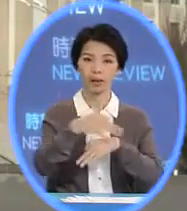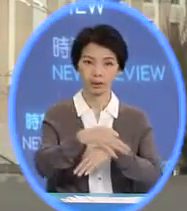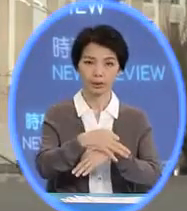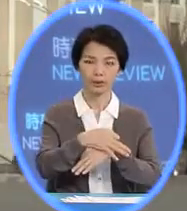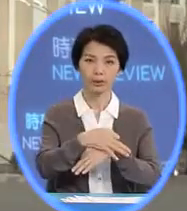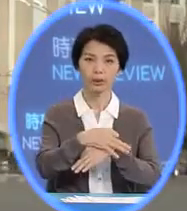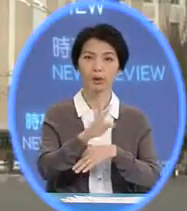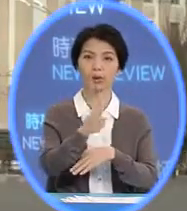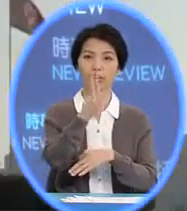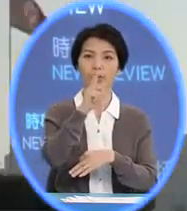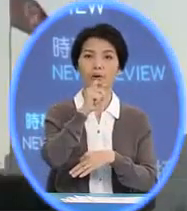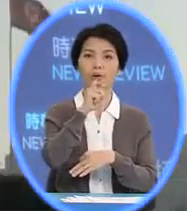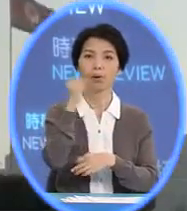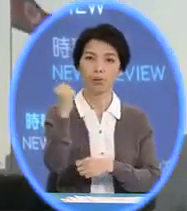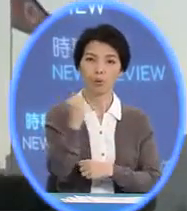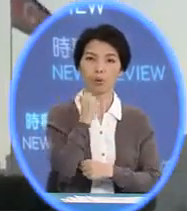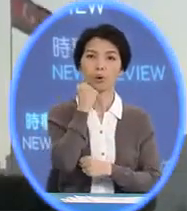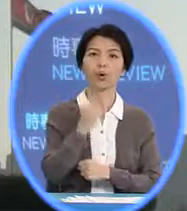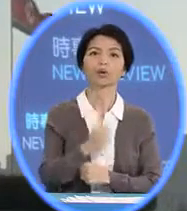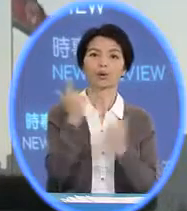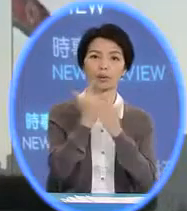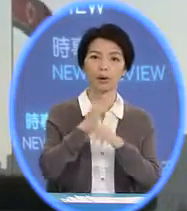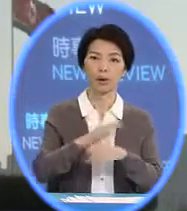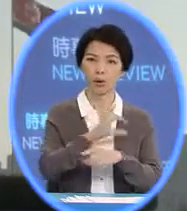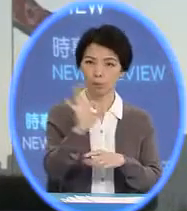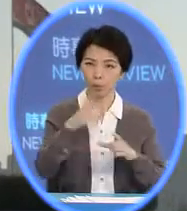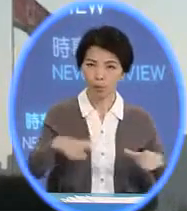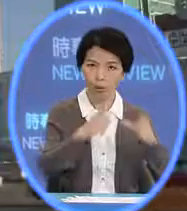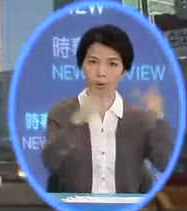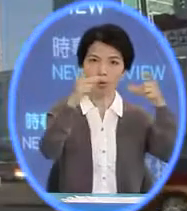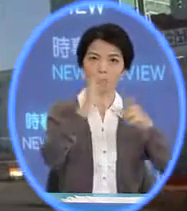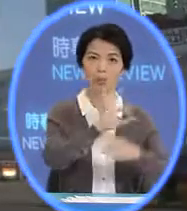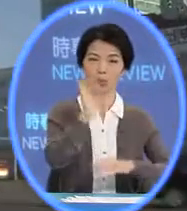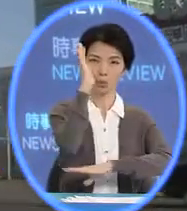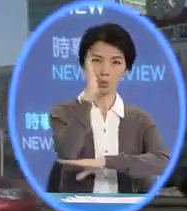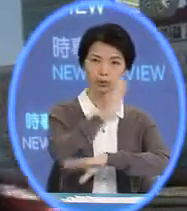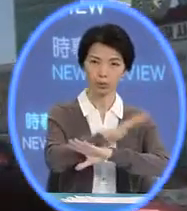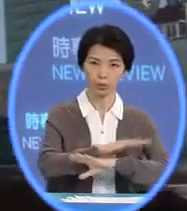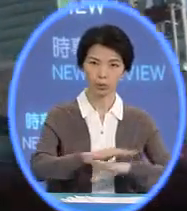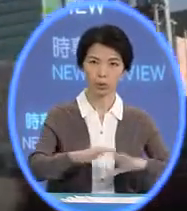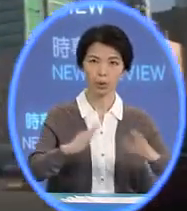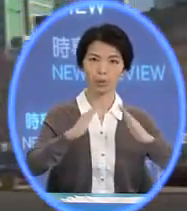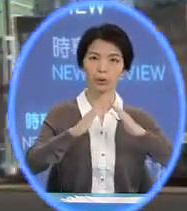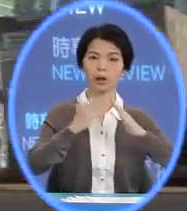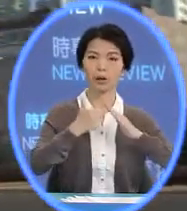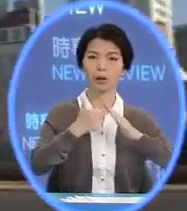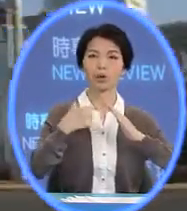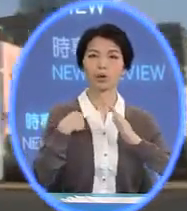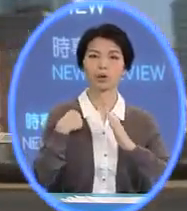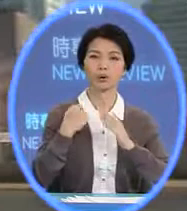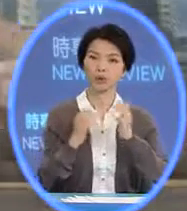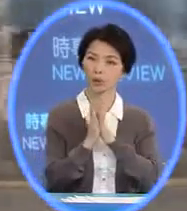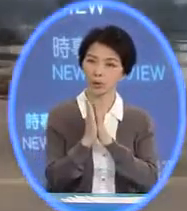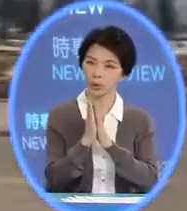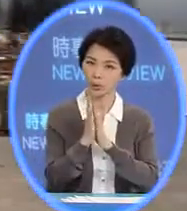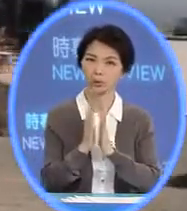言，雙方共同致力於令朝鮮半島成為無核武、無軍事威脅的和平家園，中方對此表示熱烈祝賀，